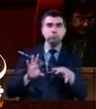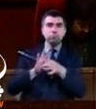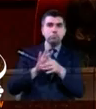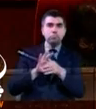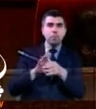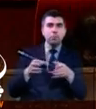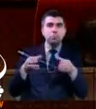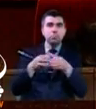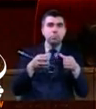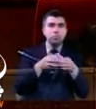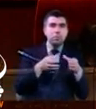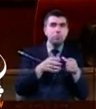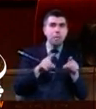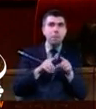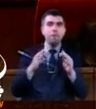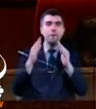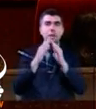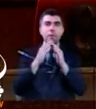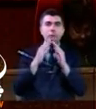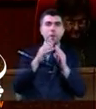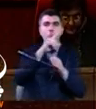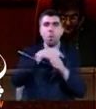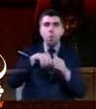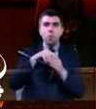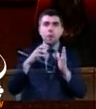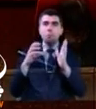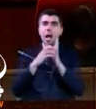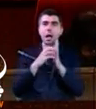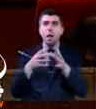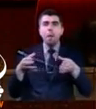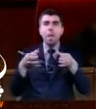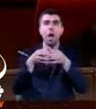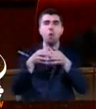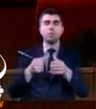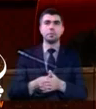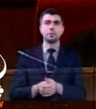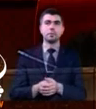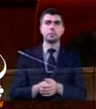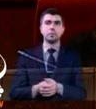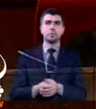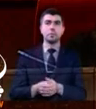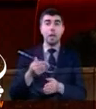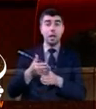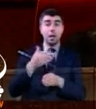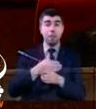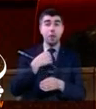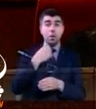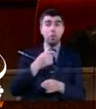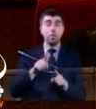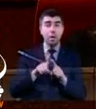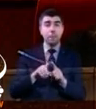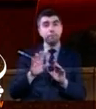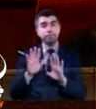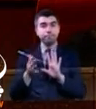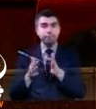في اطار بناء غير مهيكل الى غير ذلك. الان هذه القضيه ديال العدادات المشتركه صحيح الحصيله لا زالت